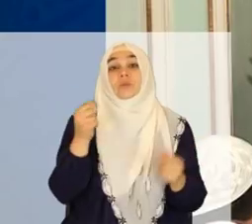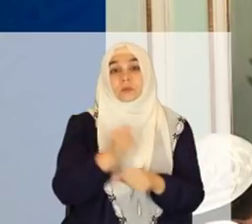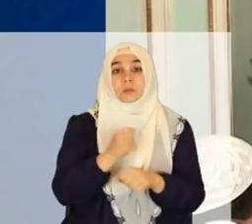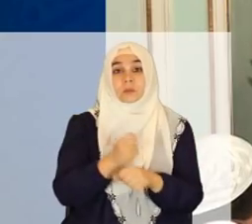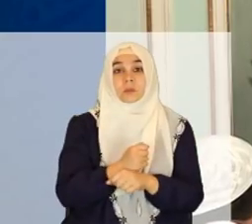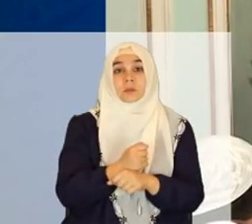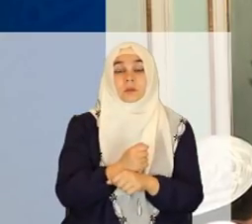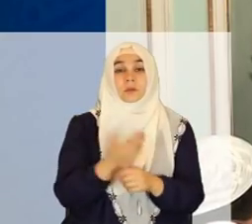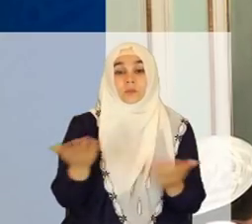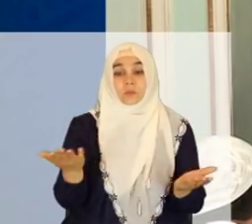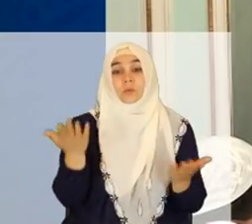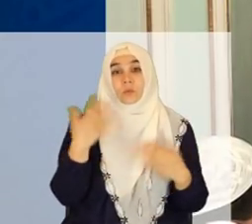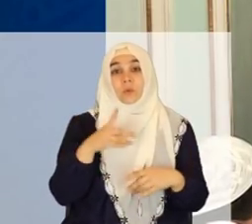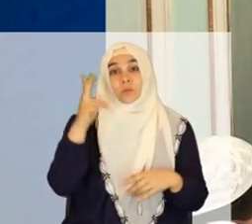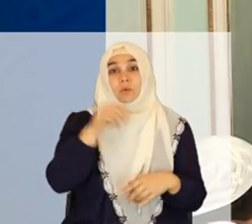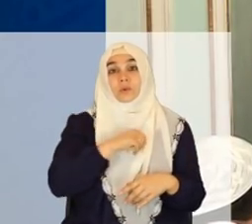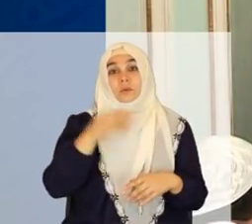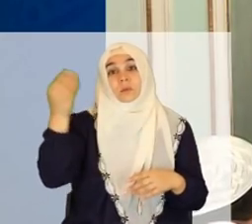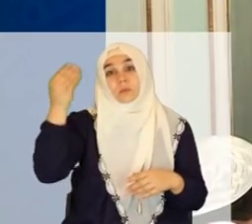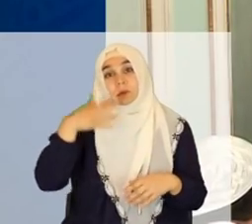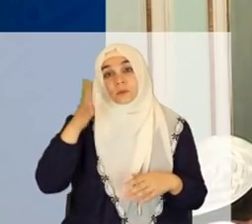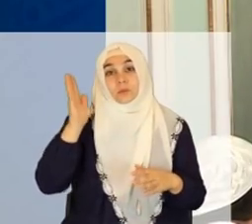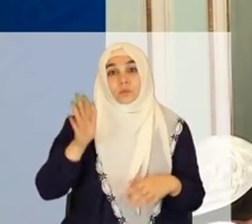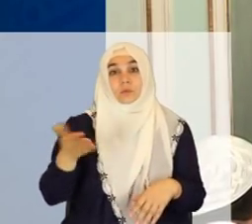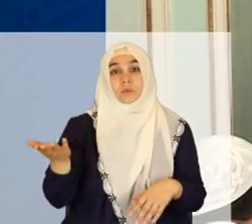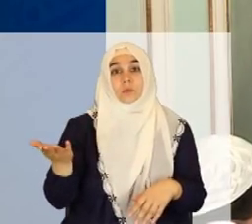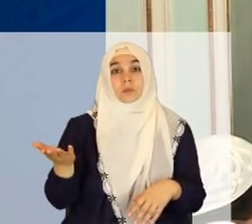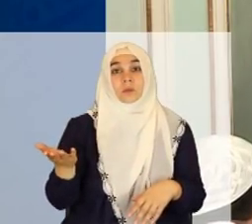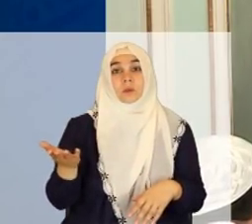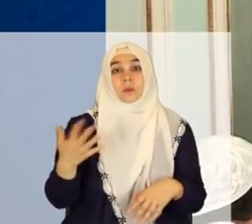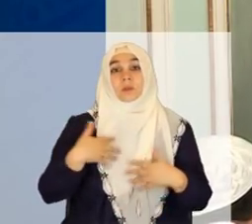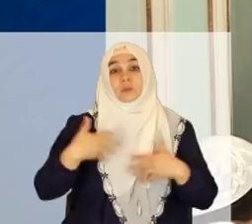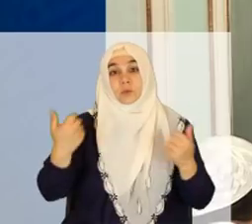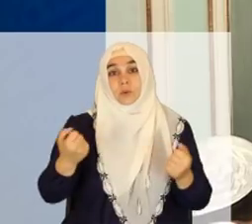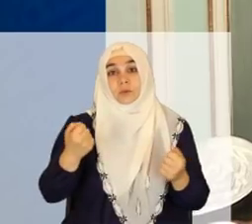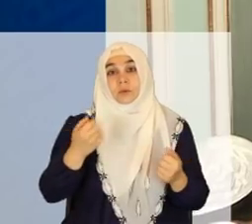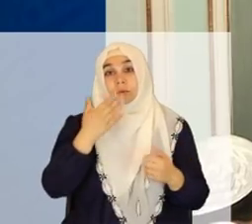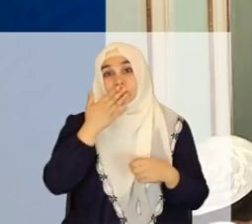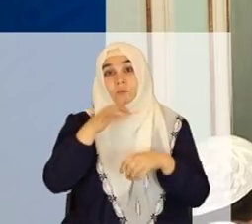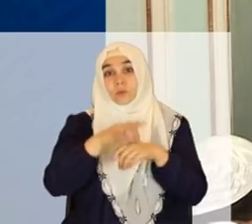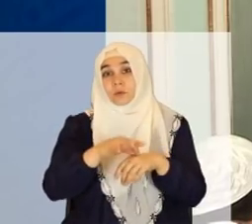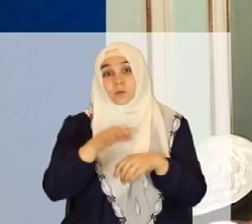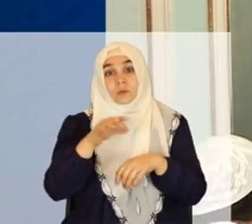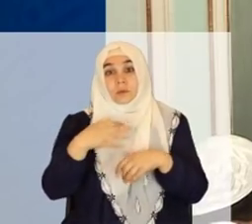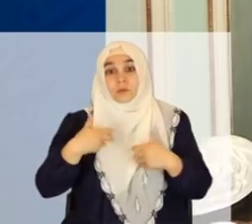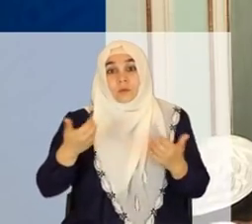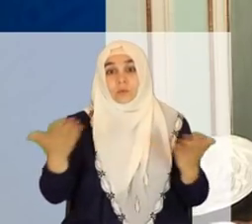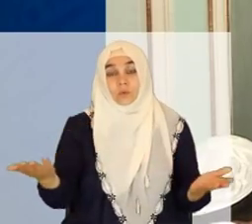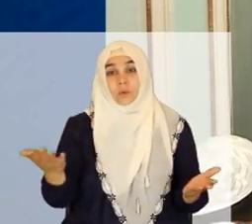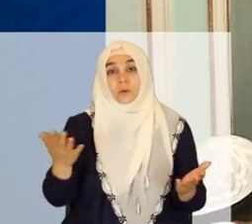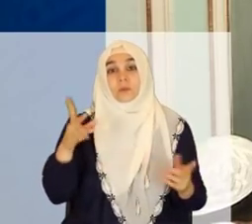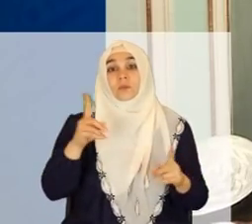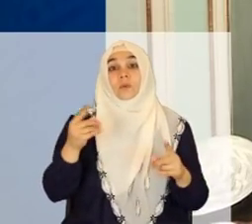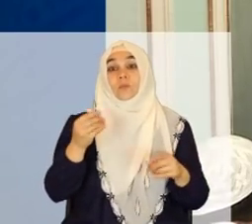qiladi? Alloh o'zi kesiradi. Sog' bo'lganda tutaradi, sog'mas ekan. Moli bo'lganda